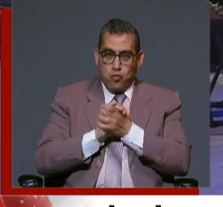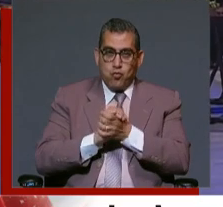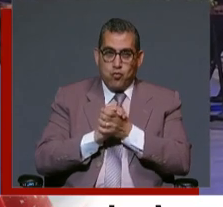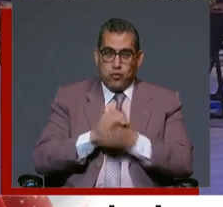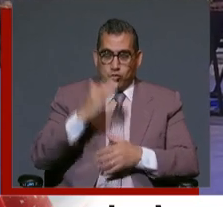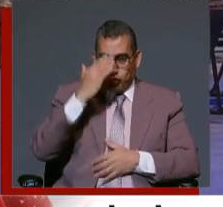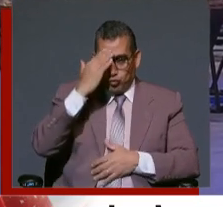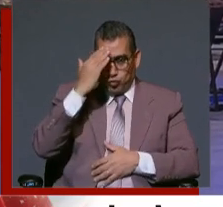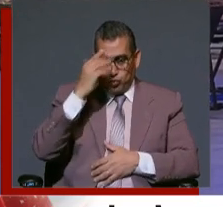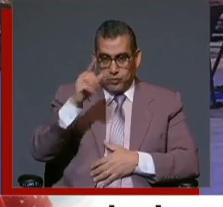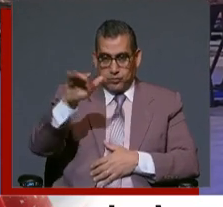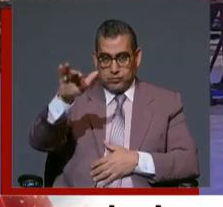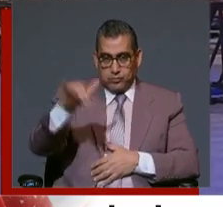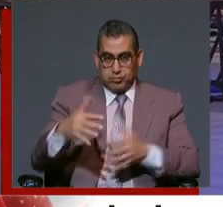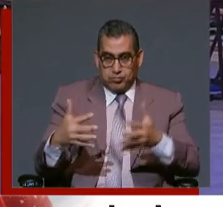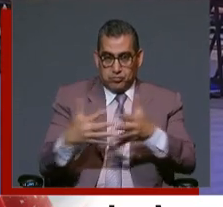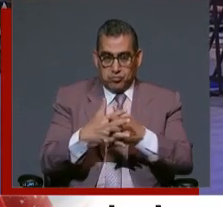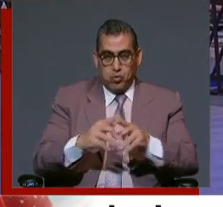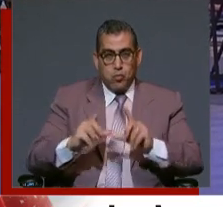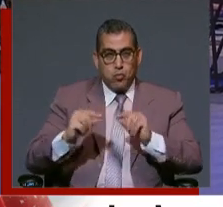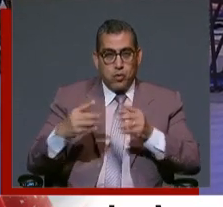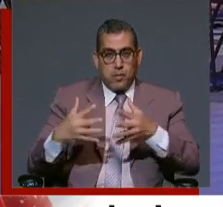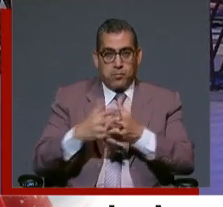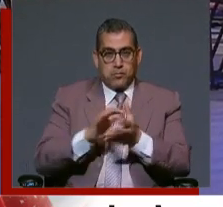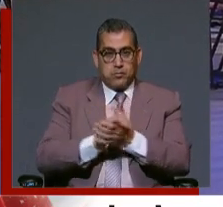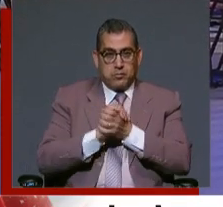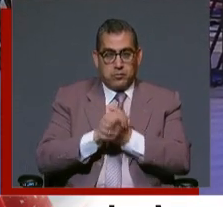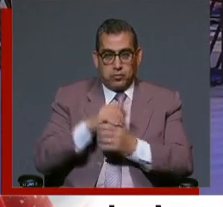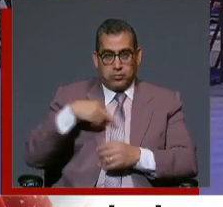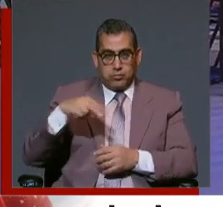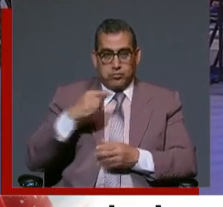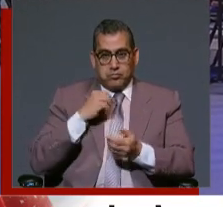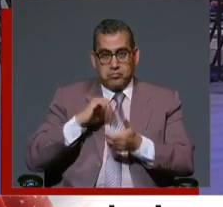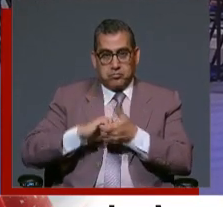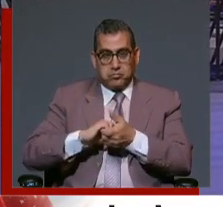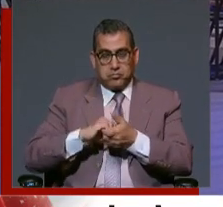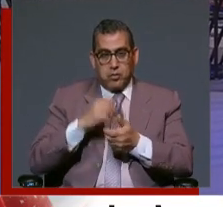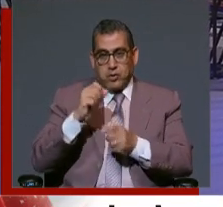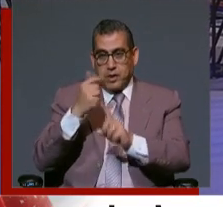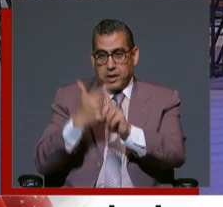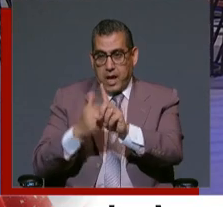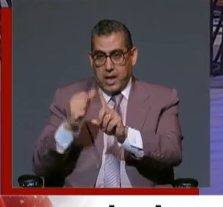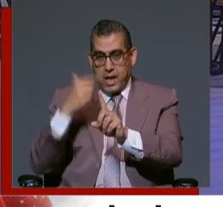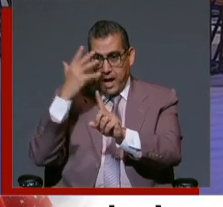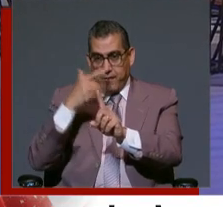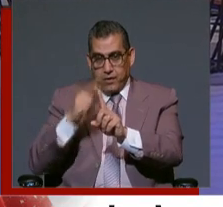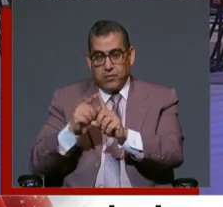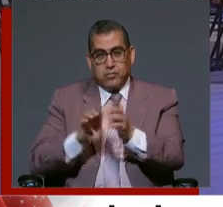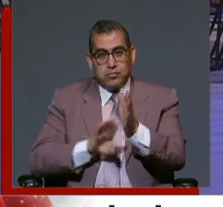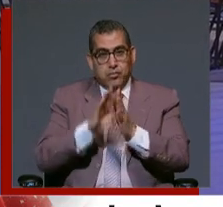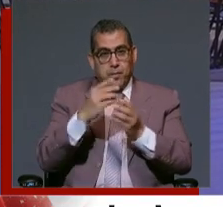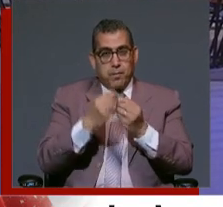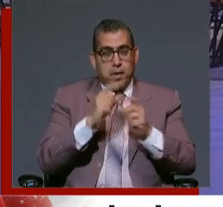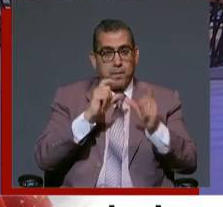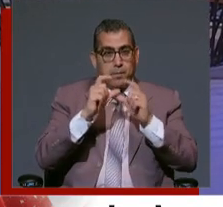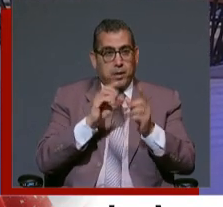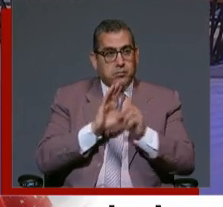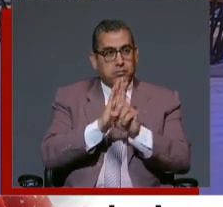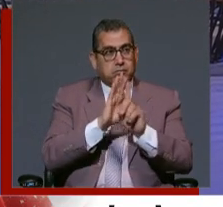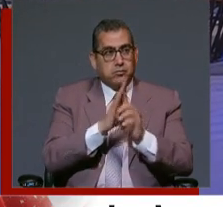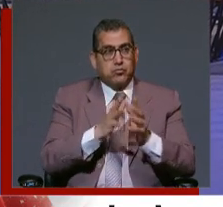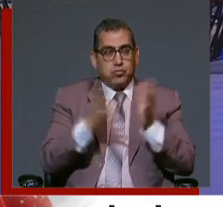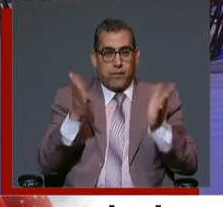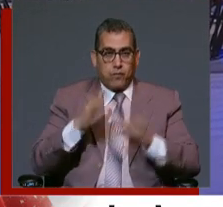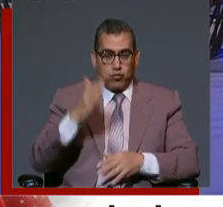أشكره على الشراكة المتميزة التي تربط المفوضية ببنك التنمية الأفريقي وعلى دعمه لهذه